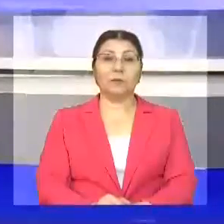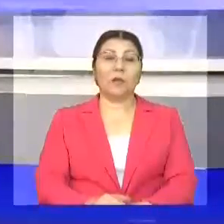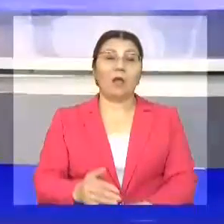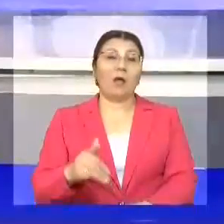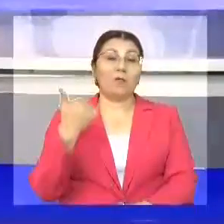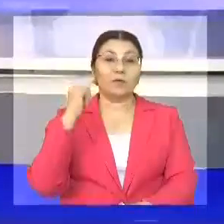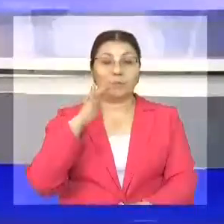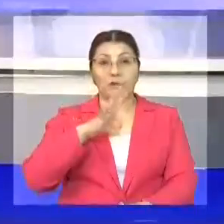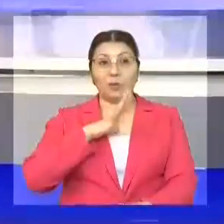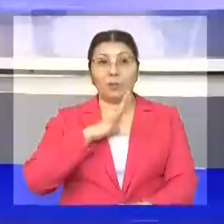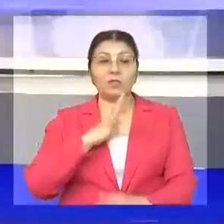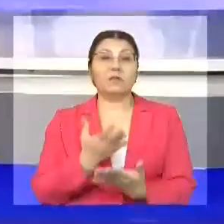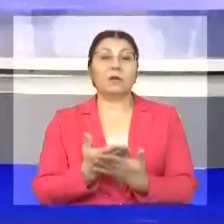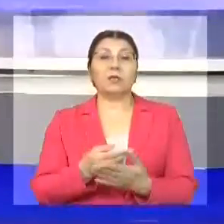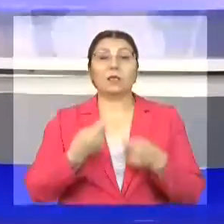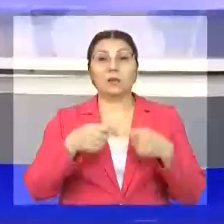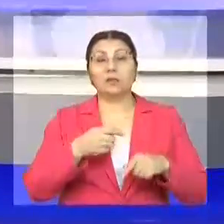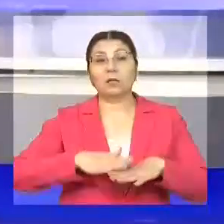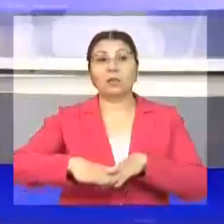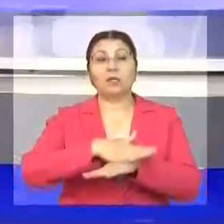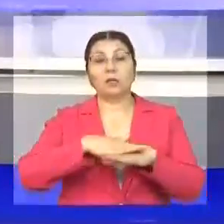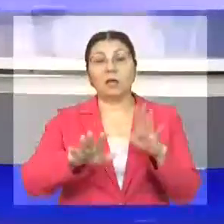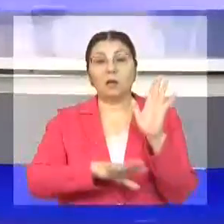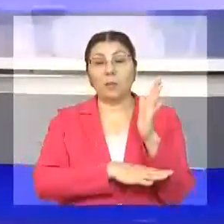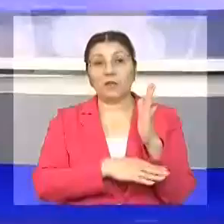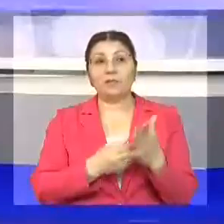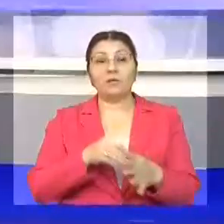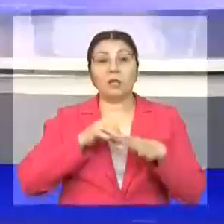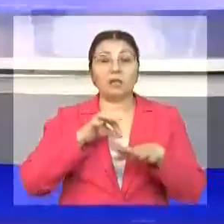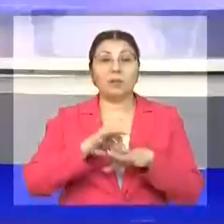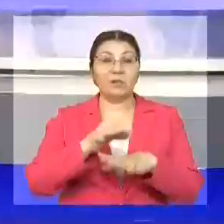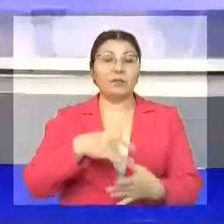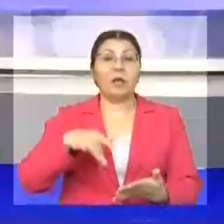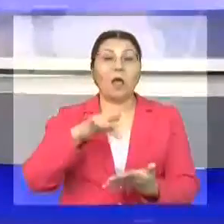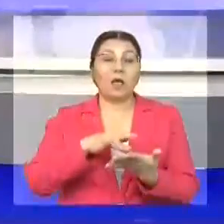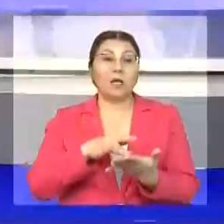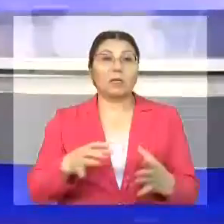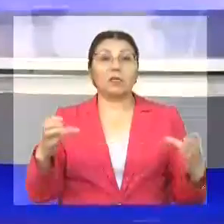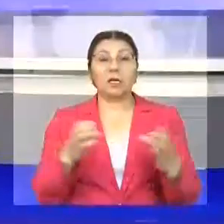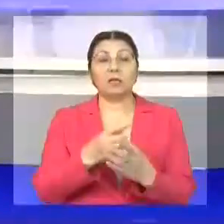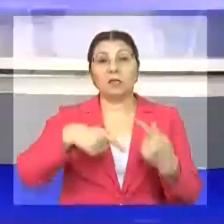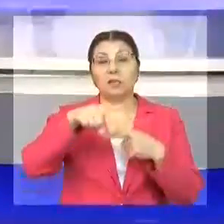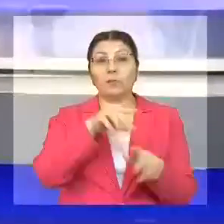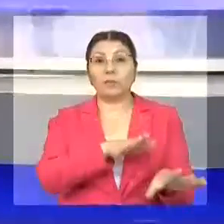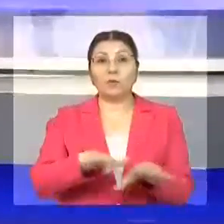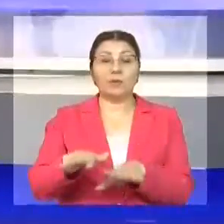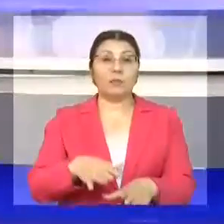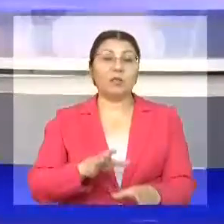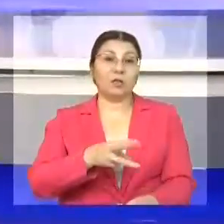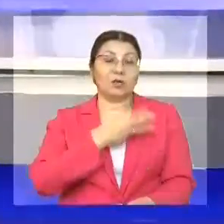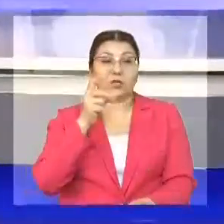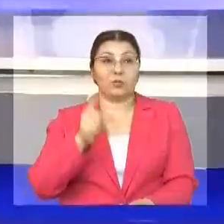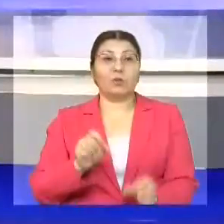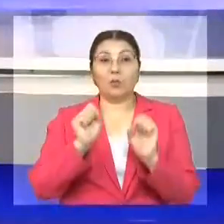В минувшую субботу состоялась традиционная ярмарка саженцев, организованная городским отделом предпринимательства. Любой желающий мог приобрести на